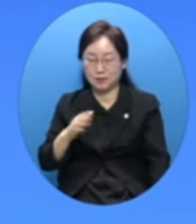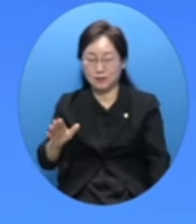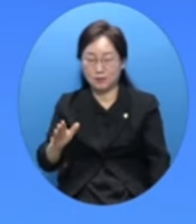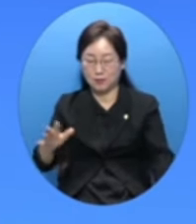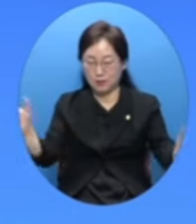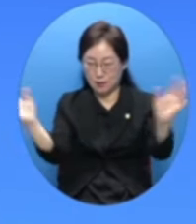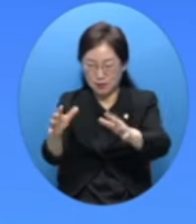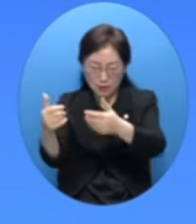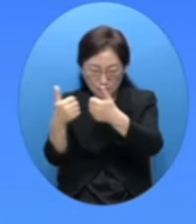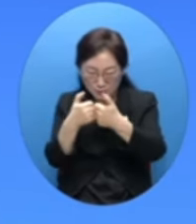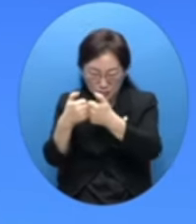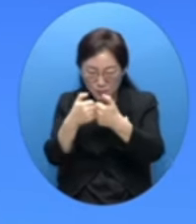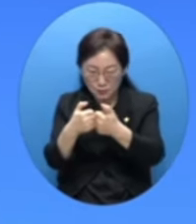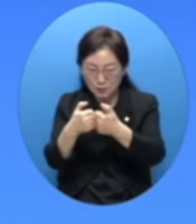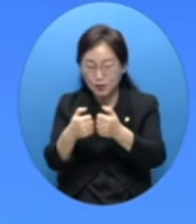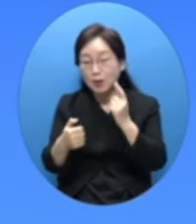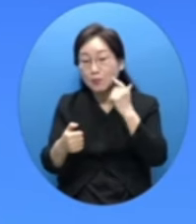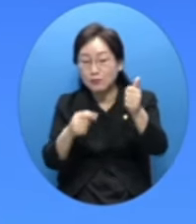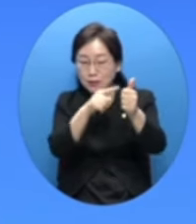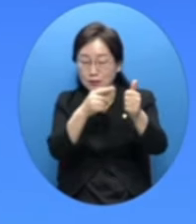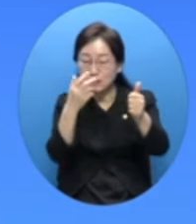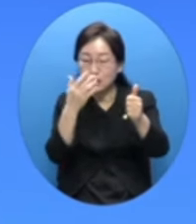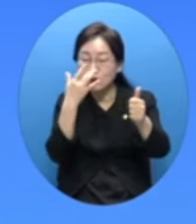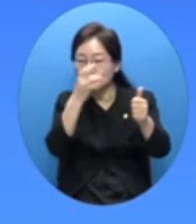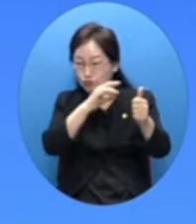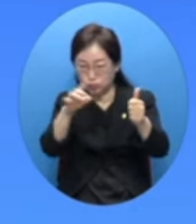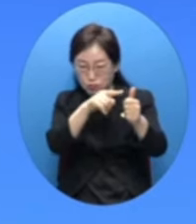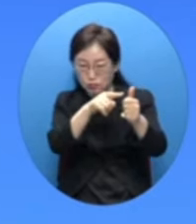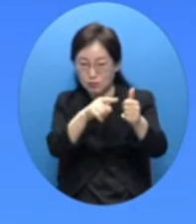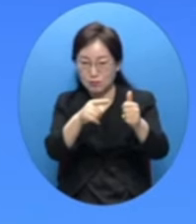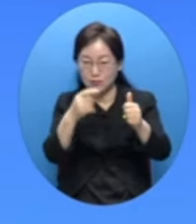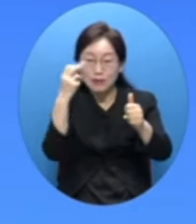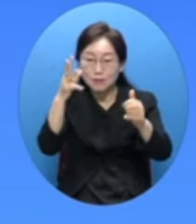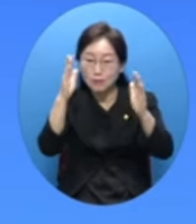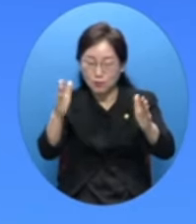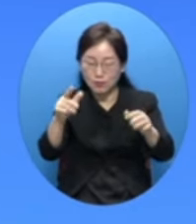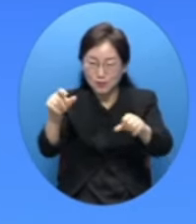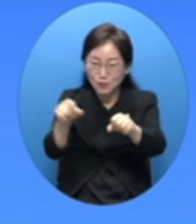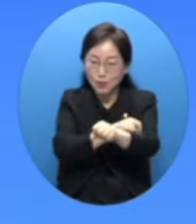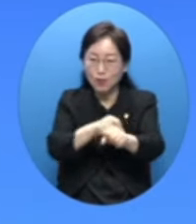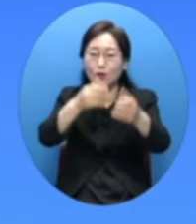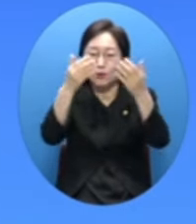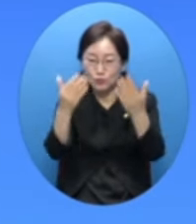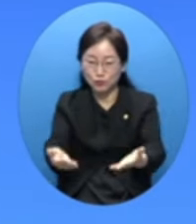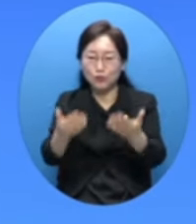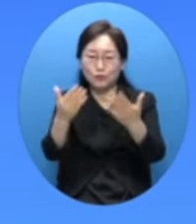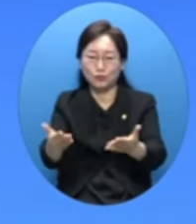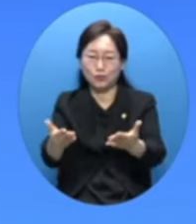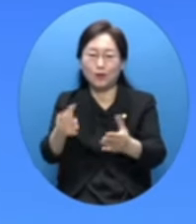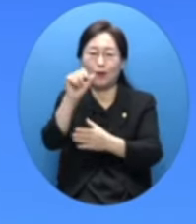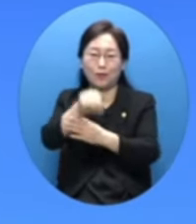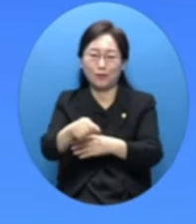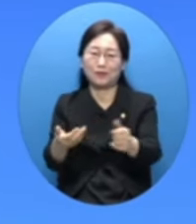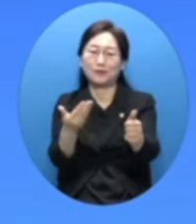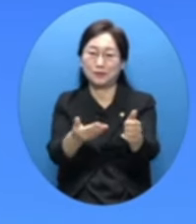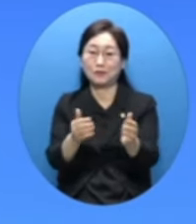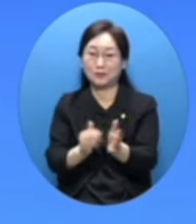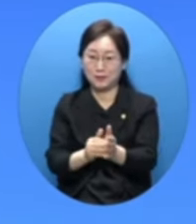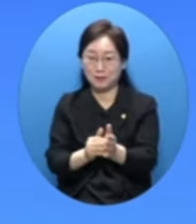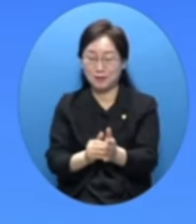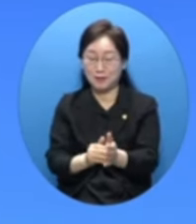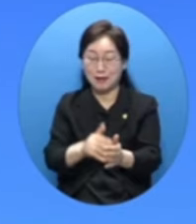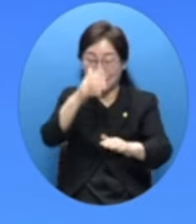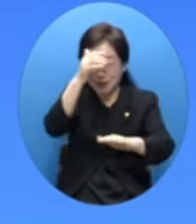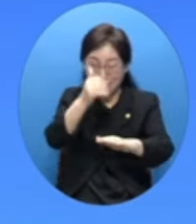목사님은 무조건 3개월 동안 특별 휴직 기간을 드렸습니다. 나중에 그 목사님